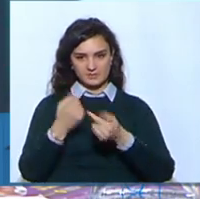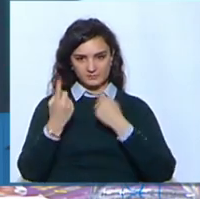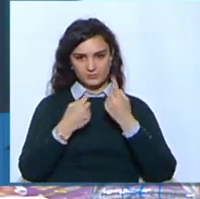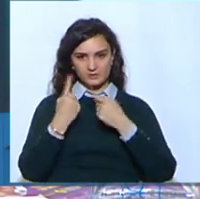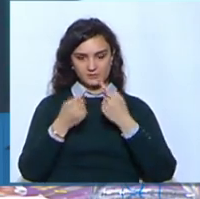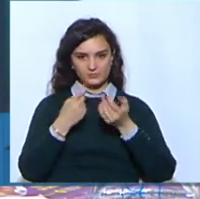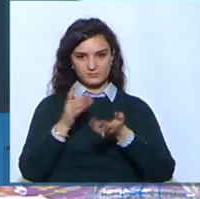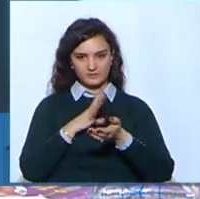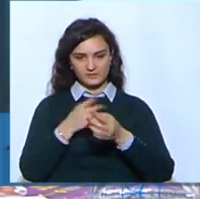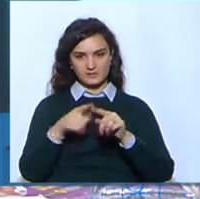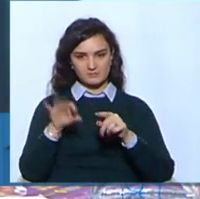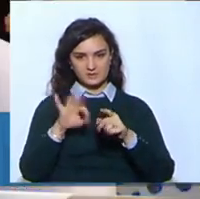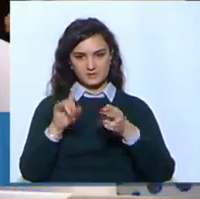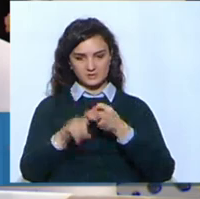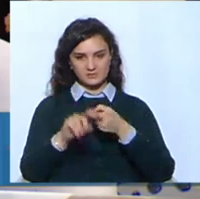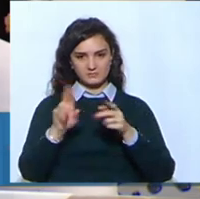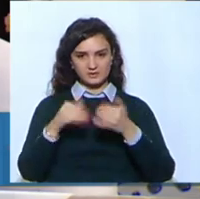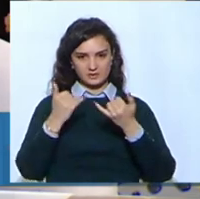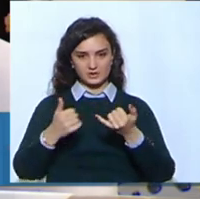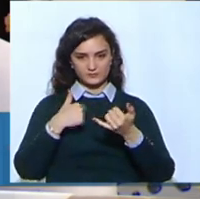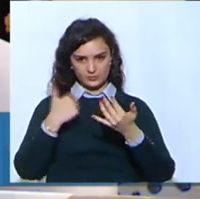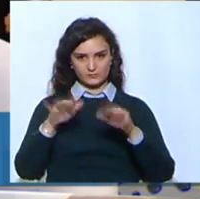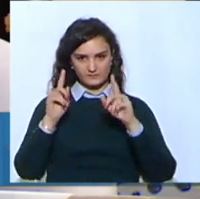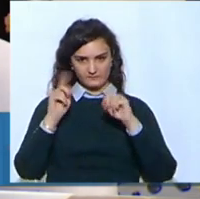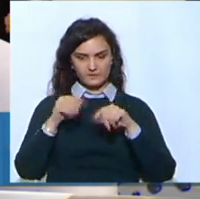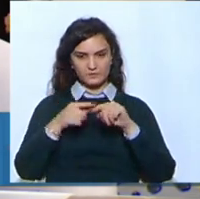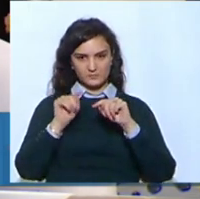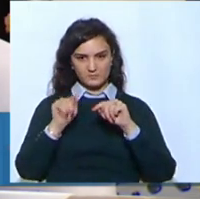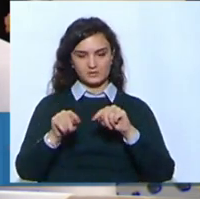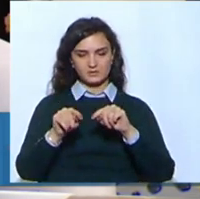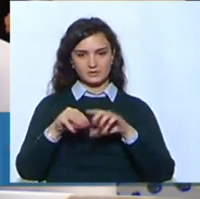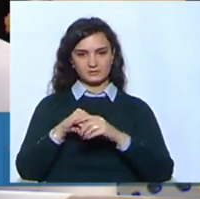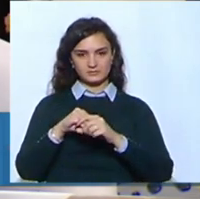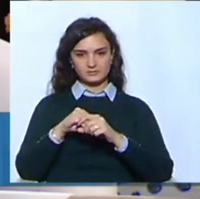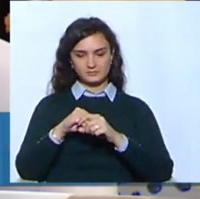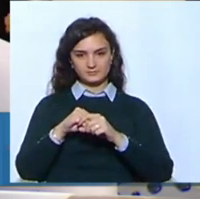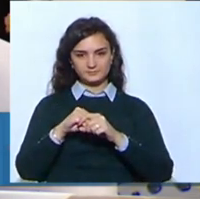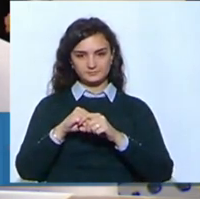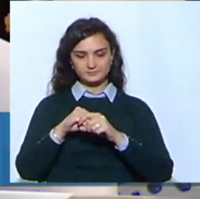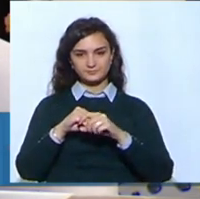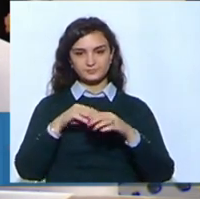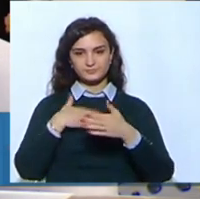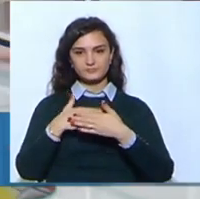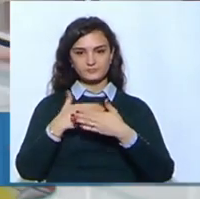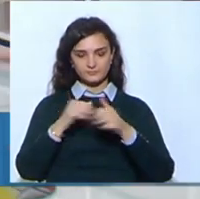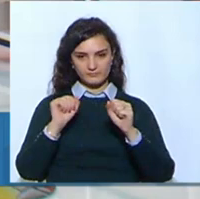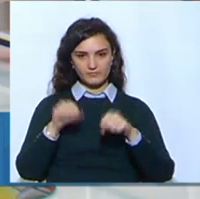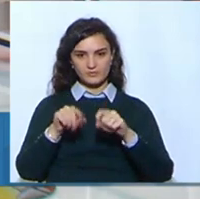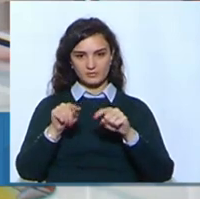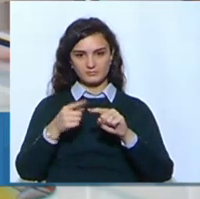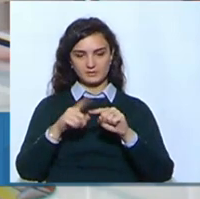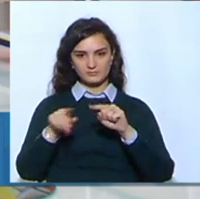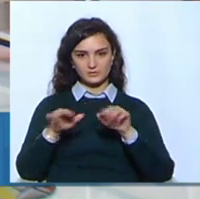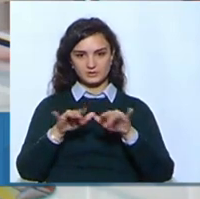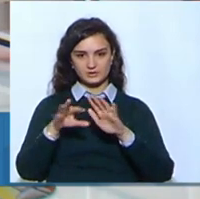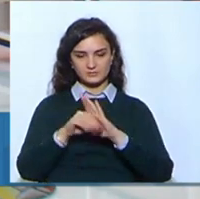ინფორმირებულები ვიყავით ამ საკითხთან დაკავშირებით და დღეს ჩვენ უკვე ვიცით, რომ მას გარკვეული აქტივობა შეუძლია გამოიჩინოს იმ